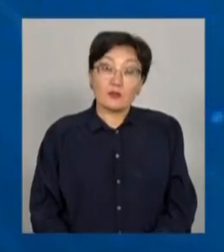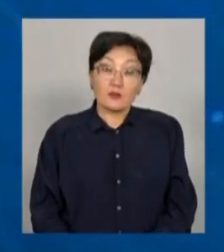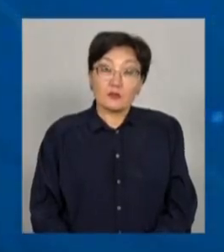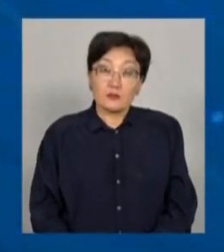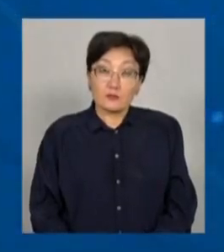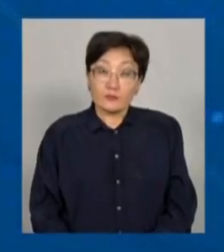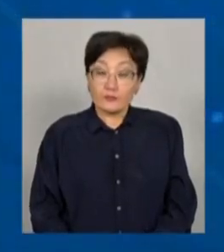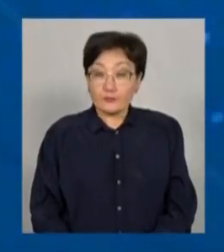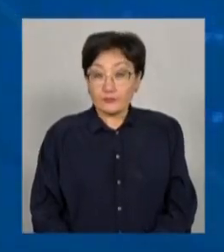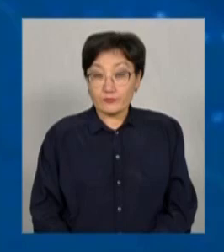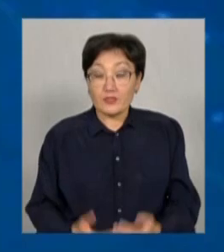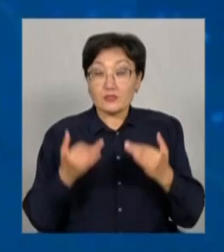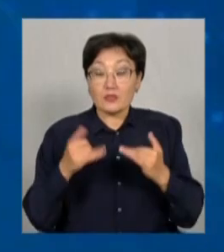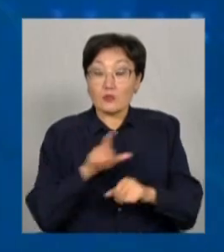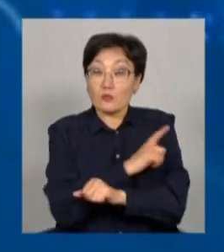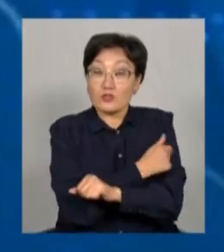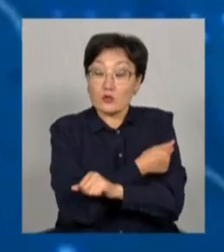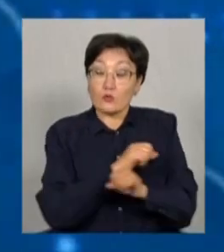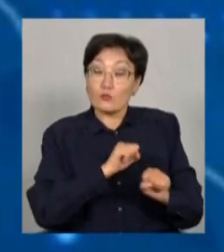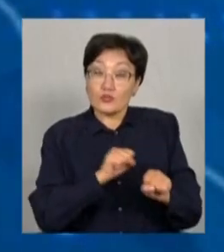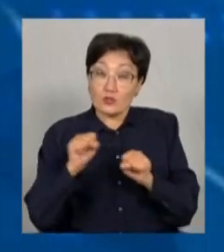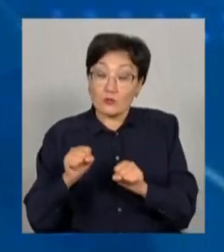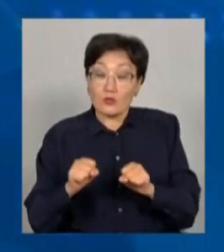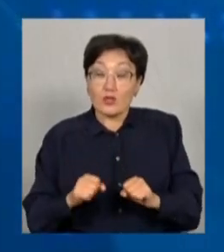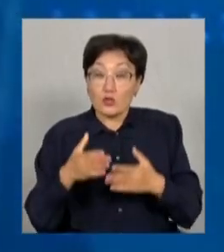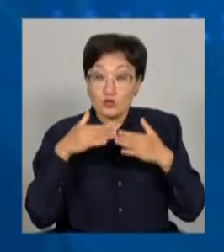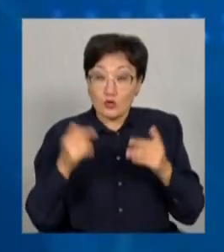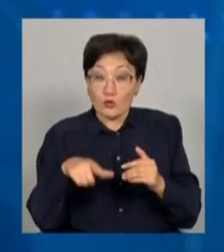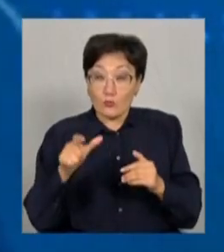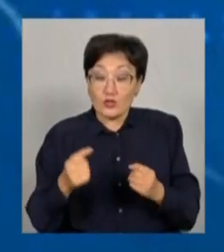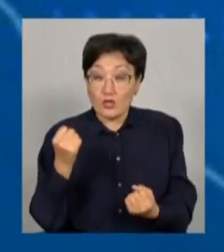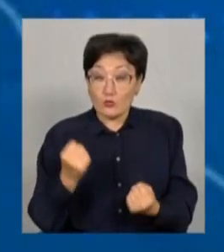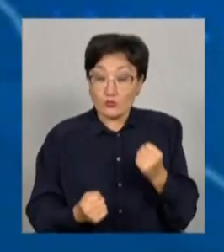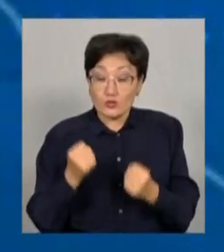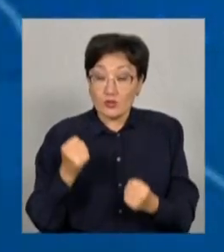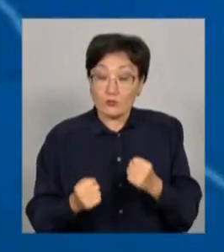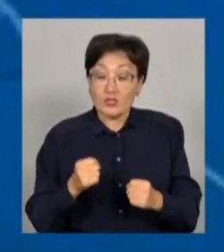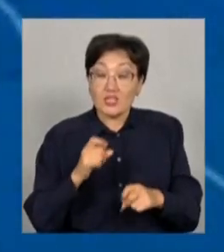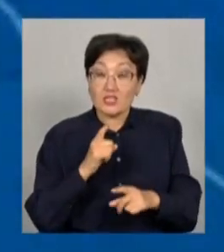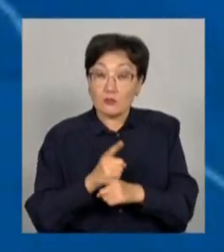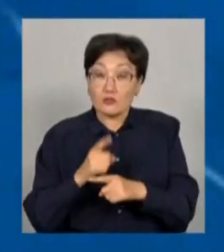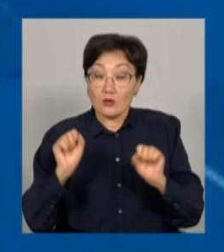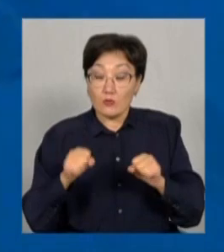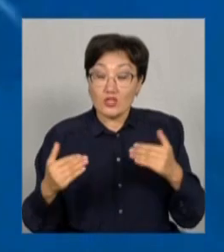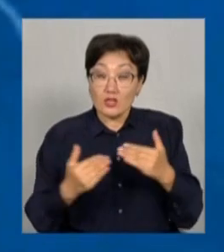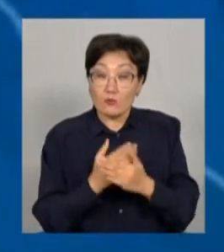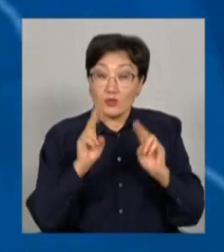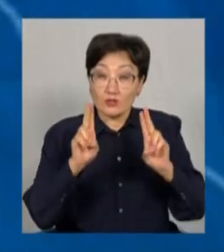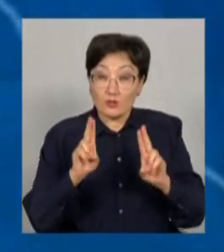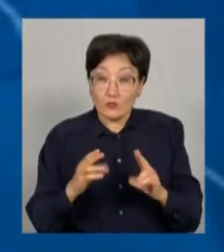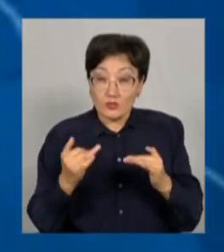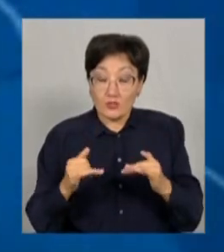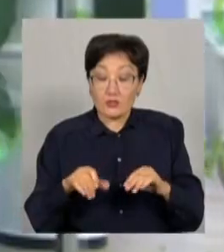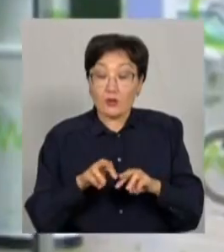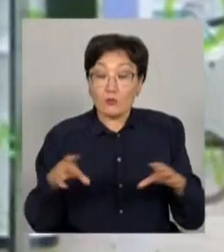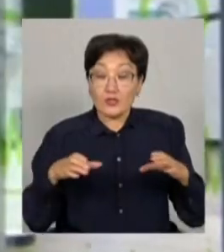Ел жаңалықтары. Енді медициналық сақтандыруы жоқ адамдардың көлік жүргізуіне тыйым салынуы мүмкін. Жаңа ереже жайлы бүгінгі